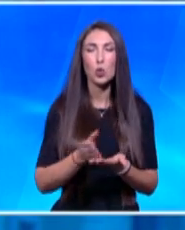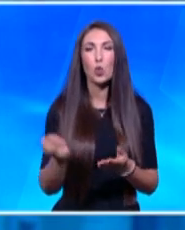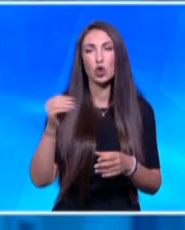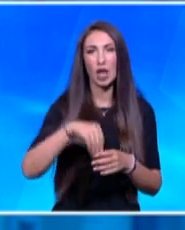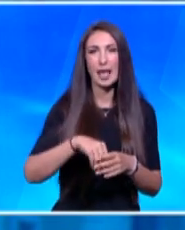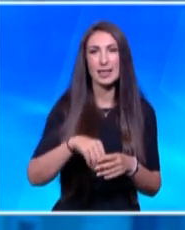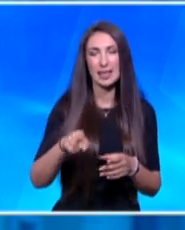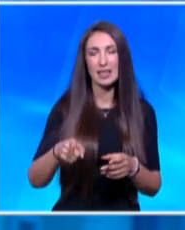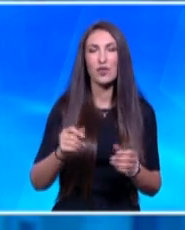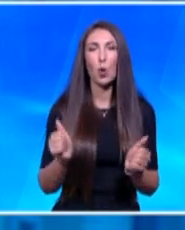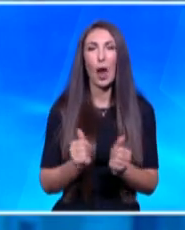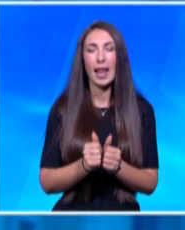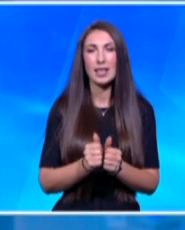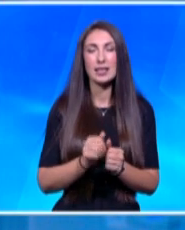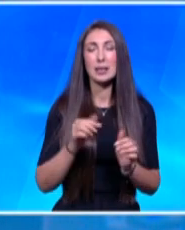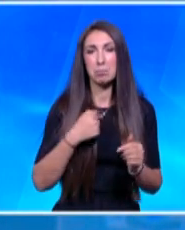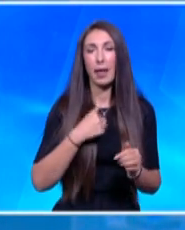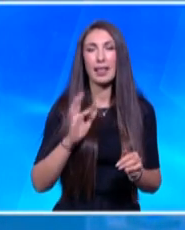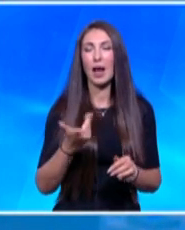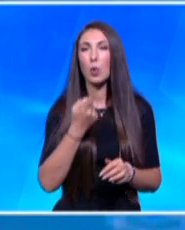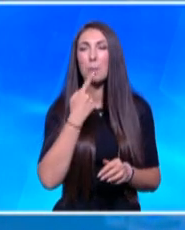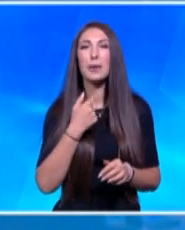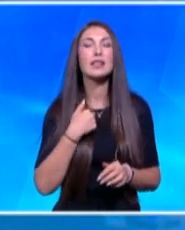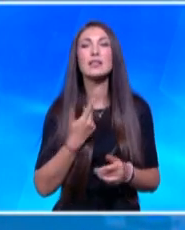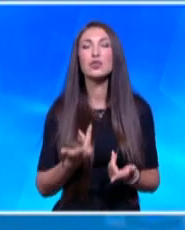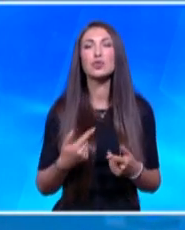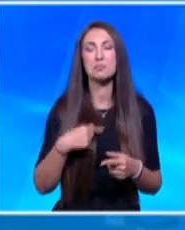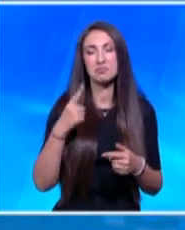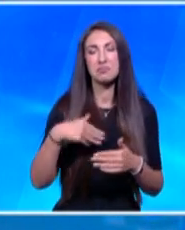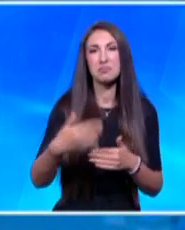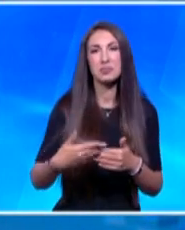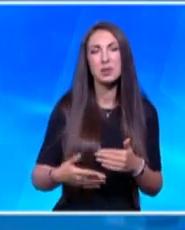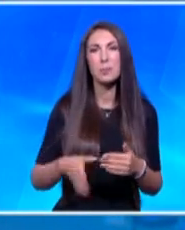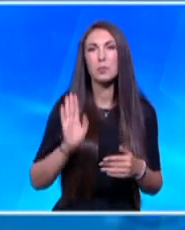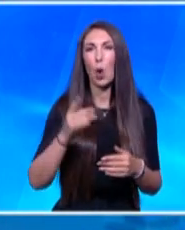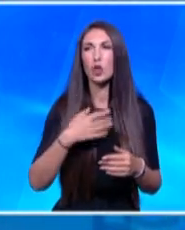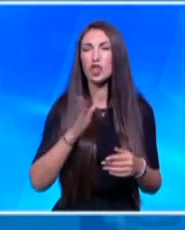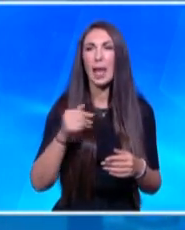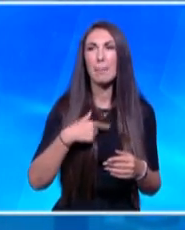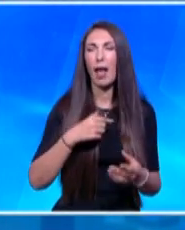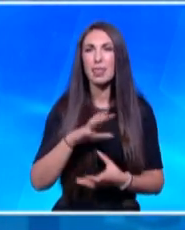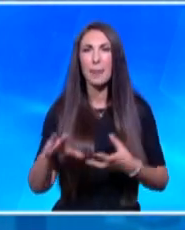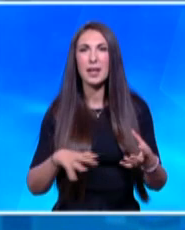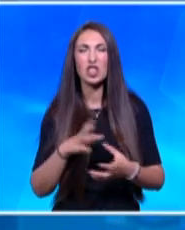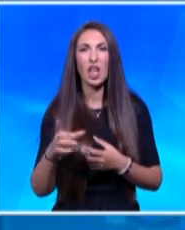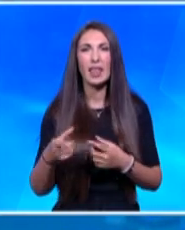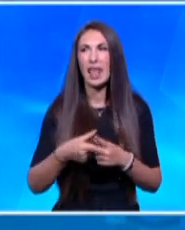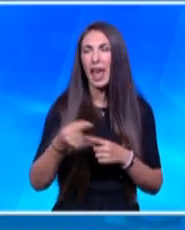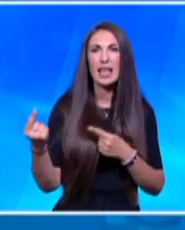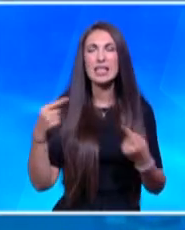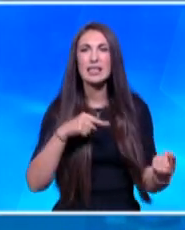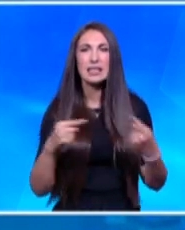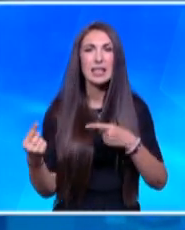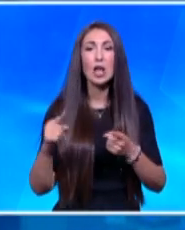участниците в сглобката? Мен, ако ме питате, предстои много искри, много напрежение да видим, докато се свърши